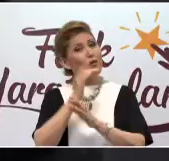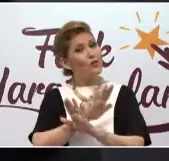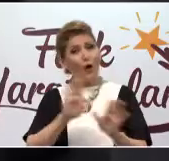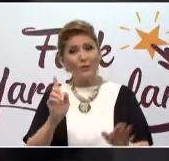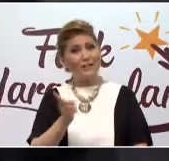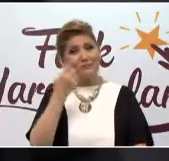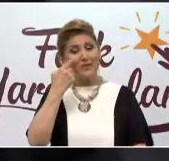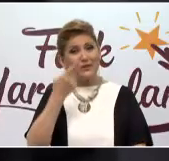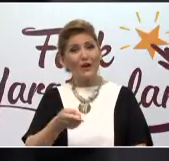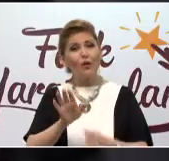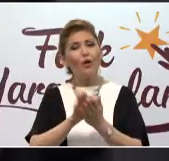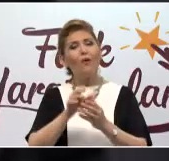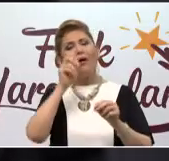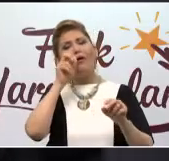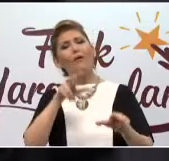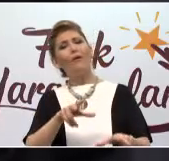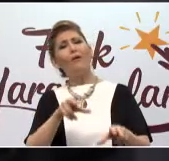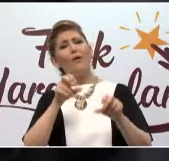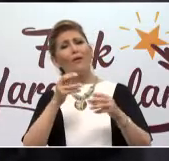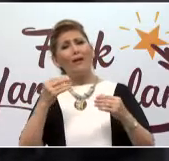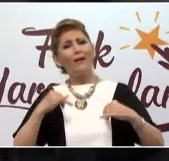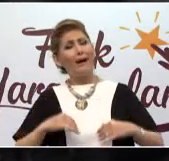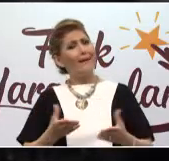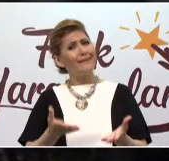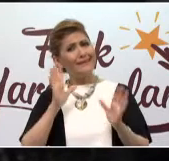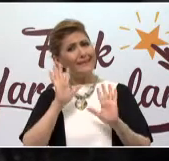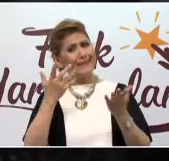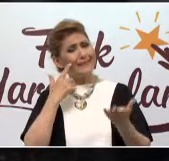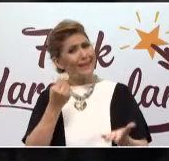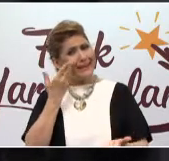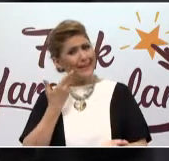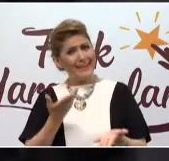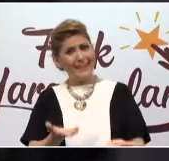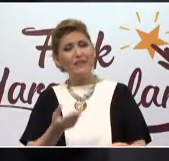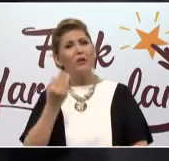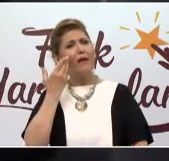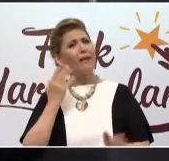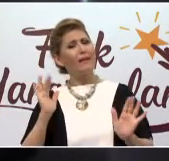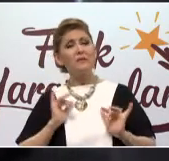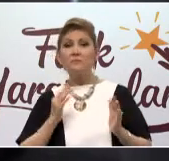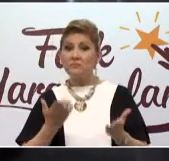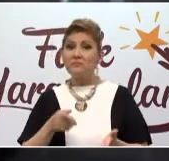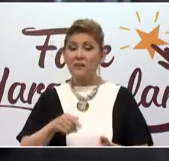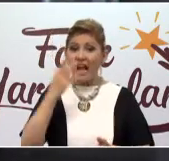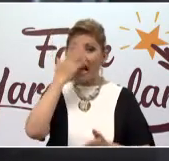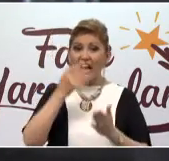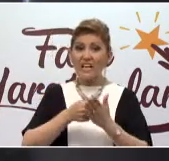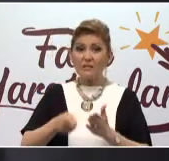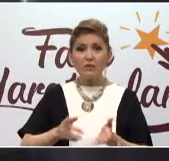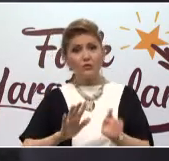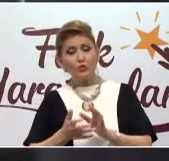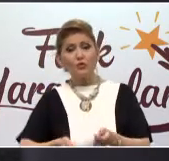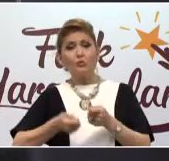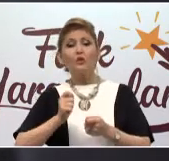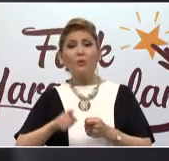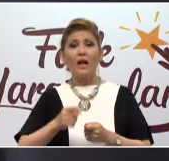sonra horlamaya başlayabilir. O kadar sıkıcı programlar yapmıyoruz aslında ama karanın keyfi yerinde anladığım kadarıyla. Bir de karayı böyle döndürmek de kolay değil.